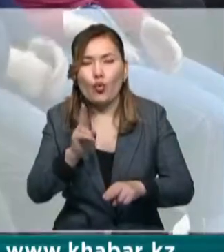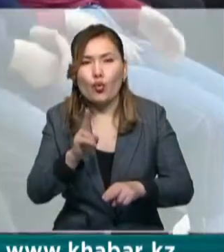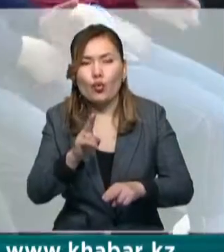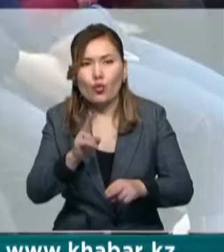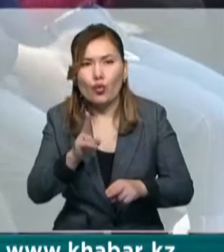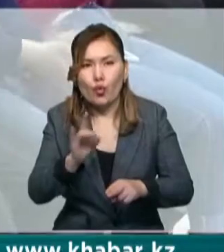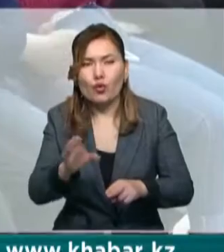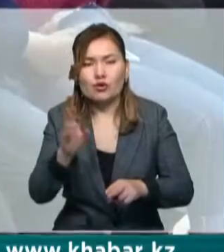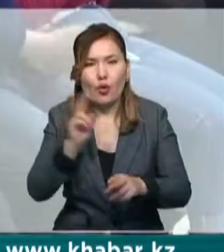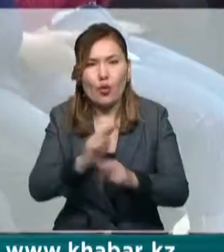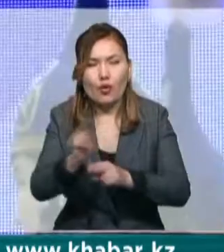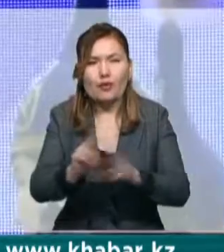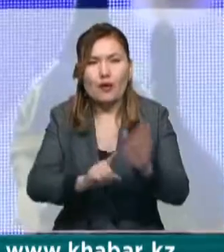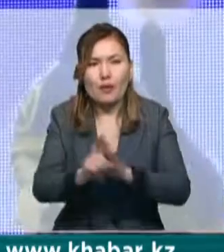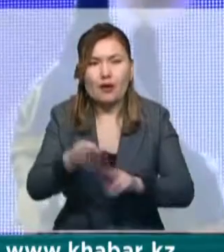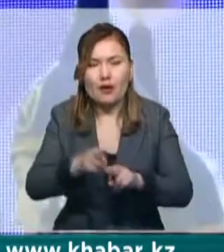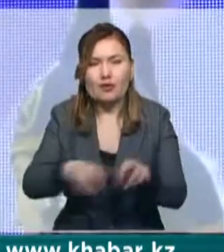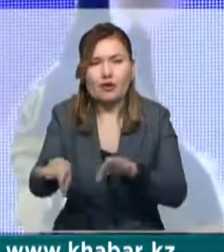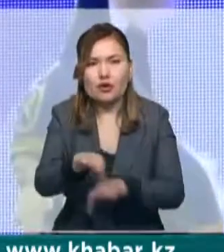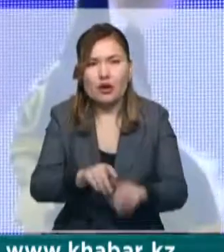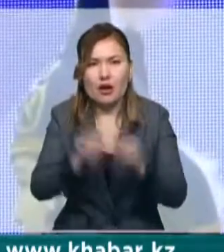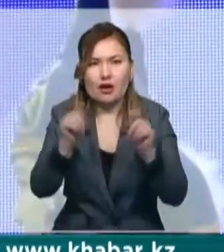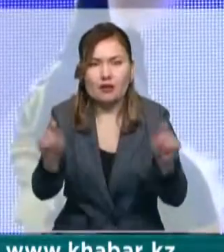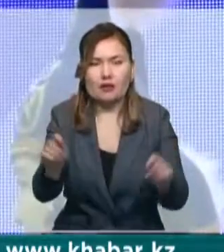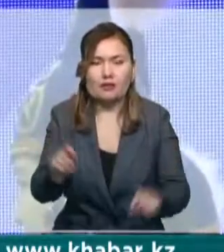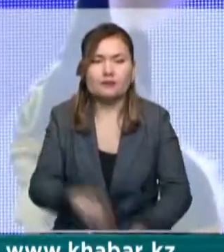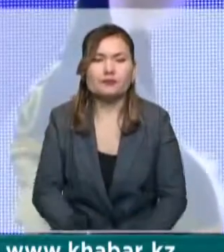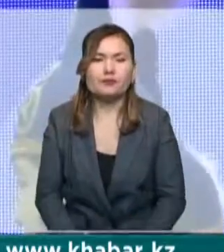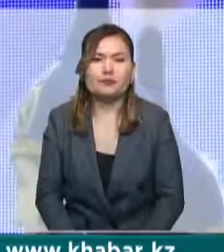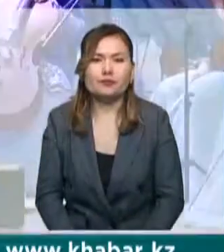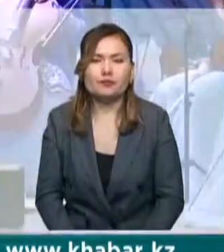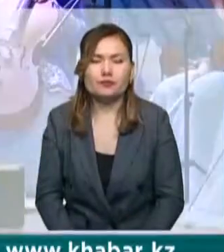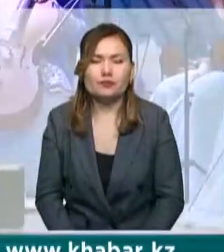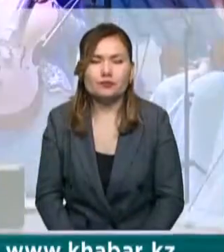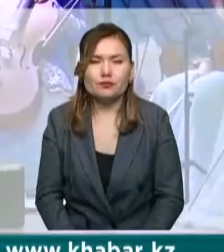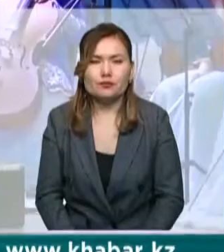Енді адам бол деген тағы бір жаңа жоба жүзеге аспақ.